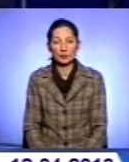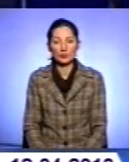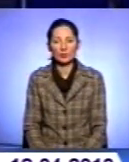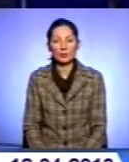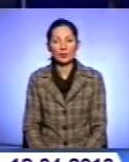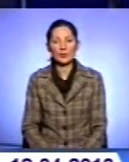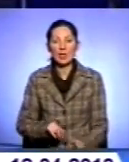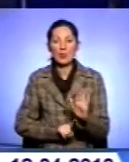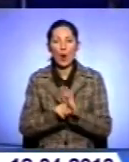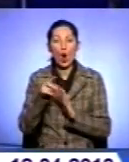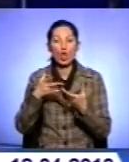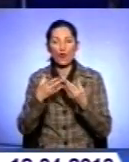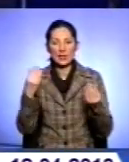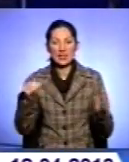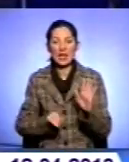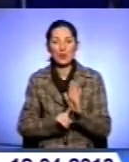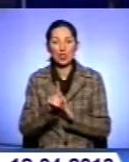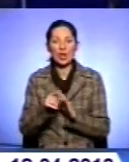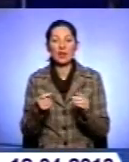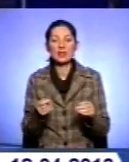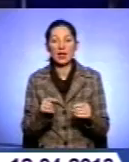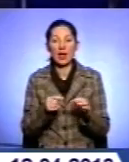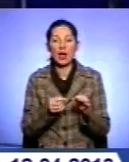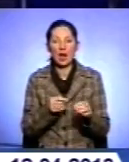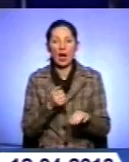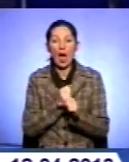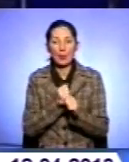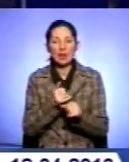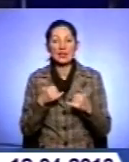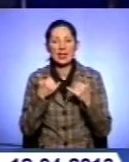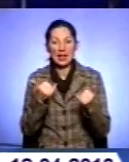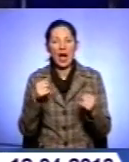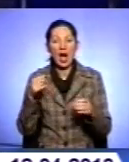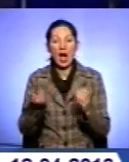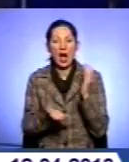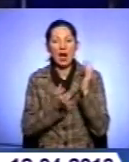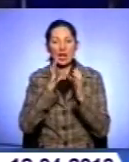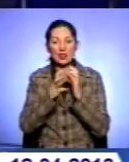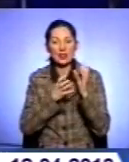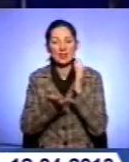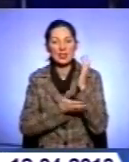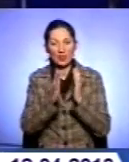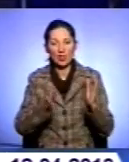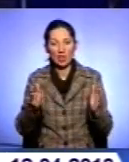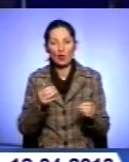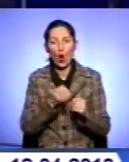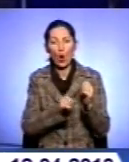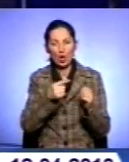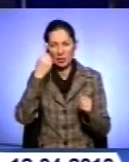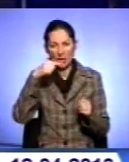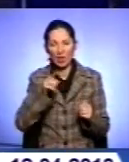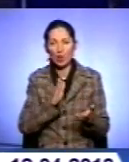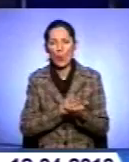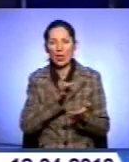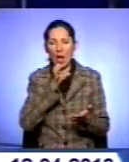Із приходом весни починається клопітка праця для садівників. Кожен з них добре знає, щоб мати багатий урожай, про сад